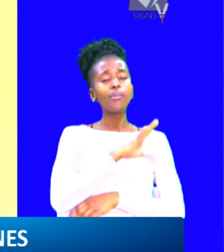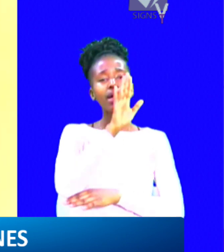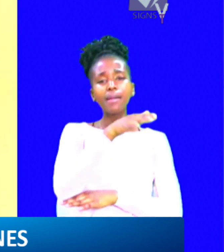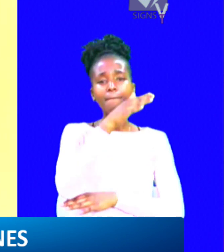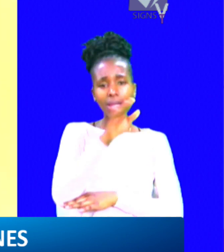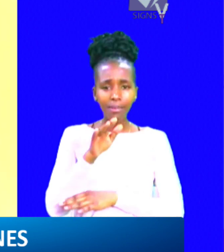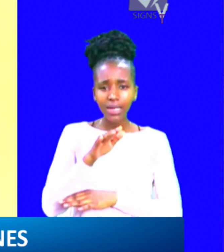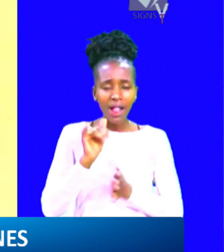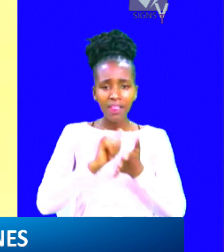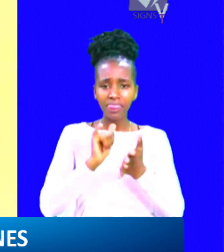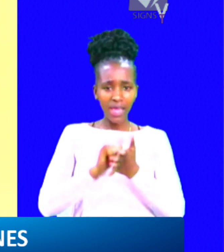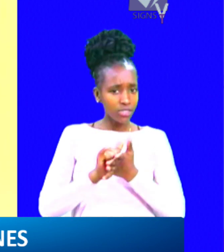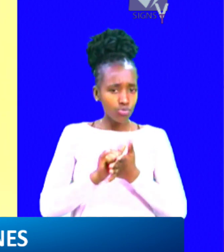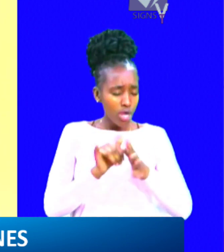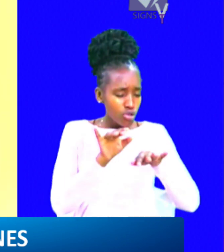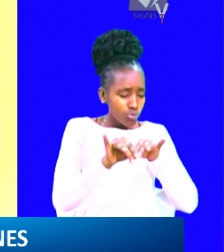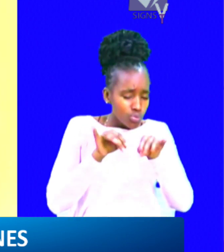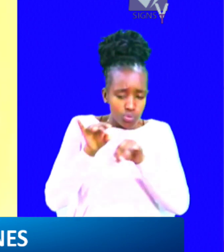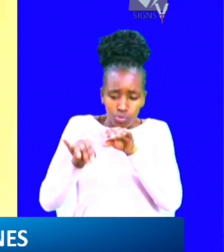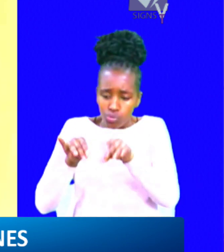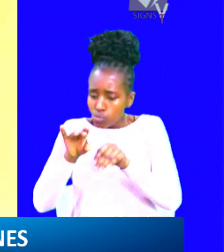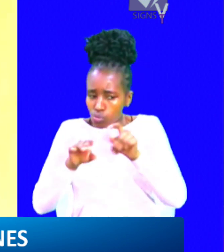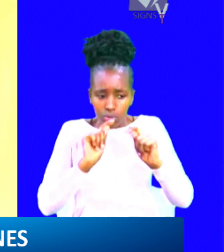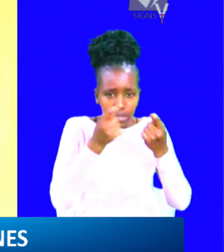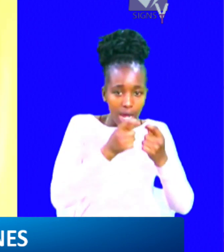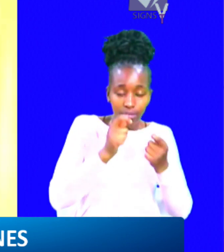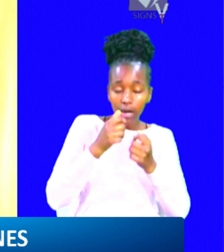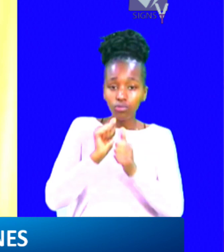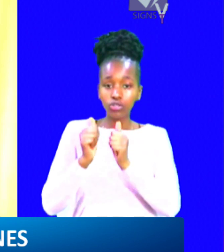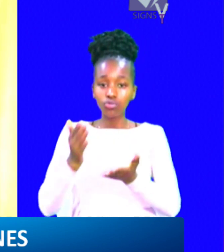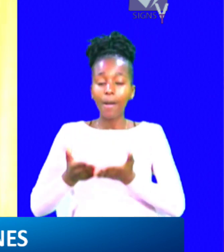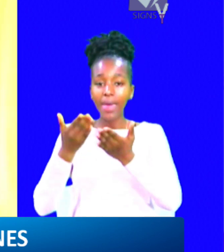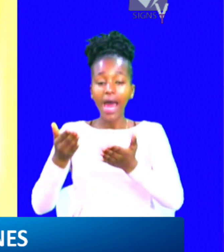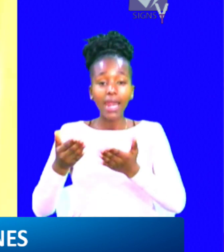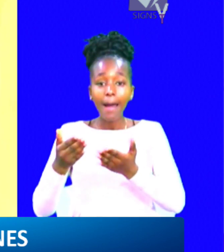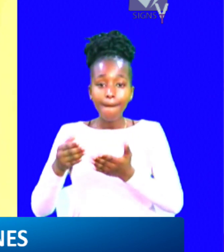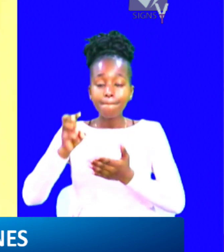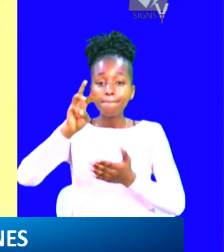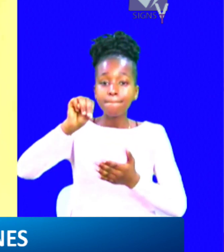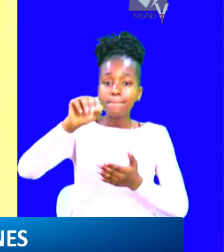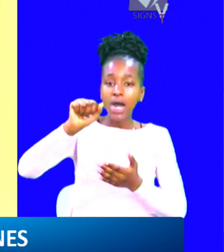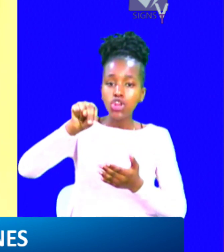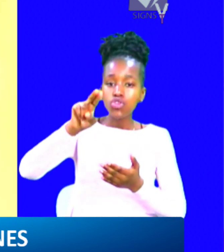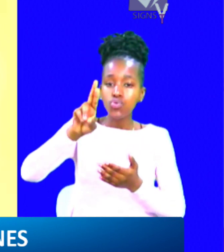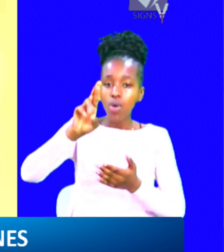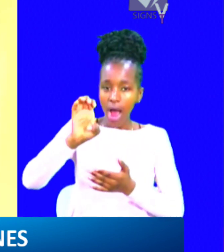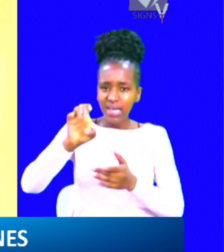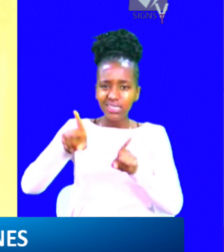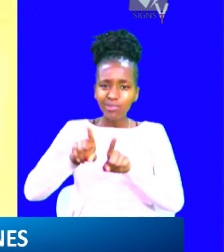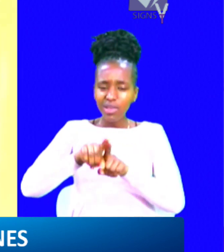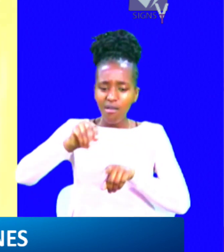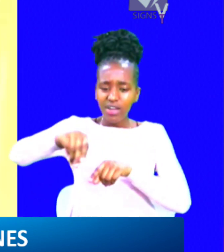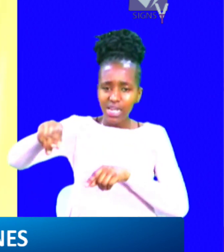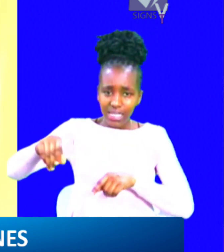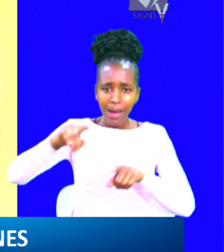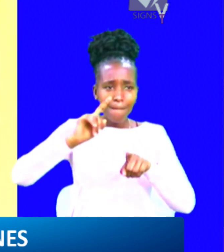bolea, ati watu ya Rift Valley, watu ya Mount Kenya walipewa bolea, hawa hawakupewa. Na ni vile tu